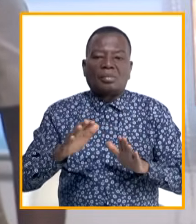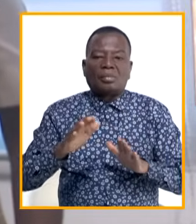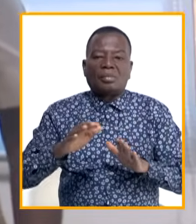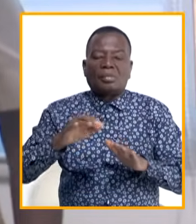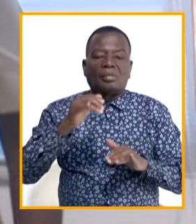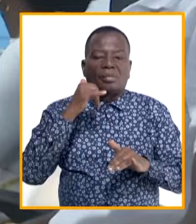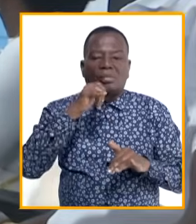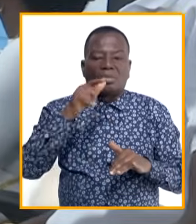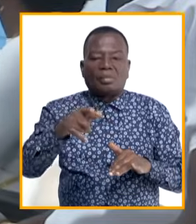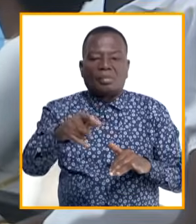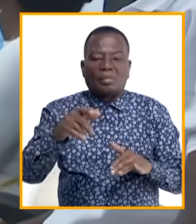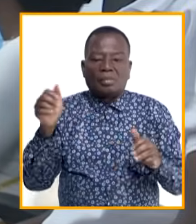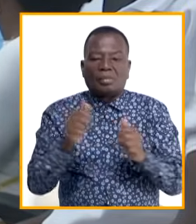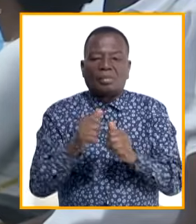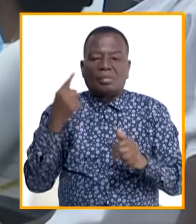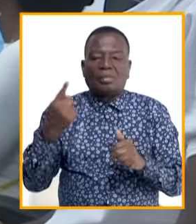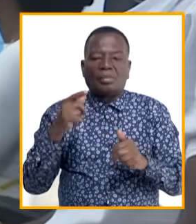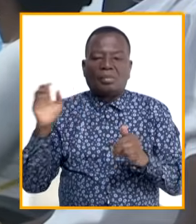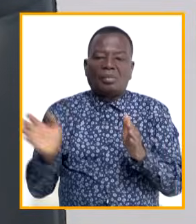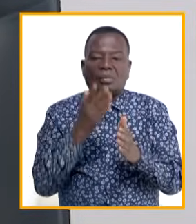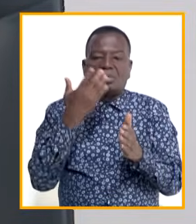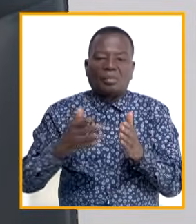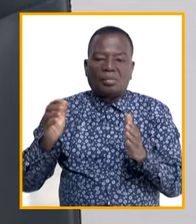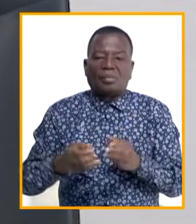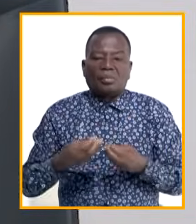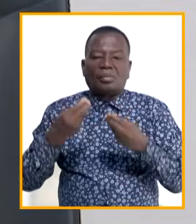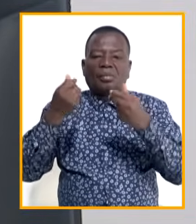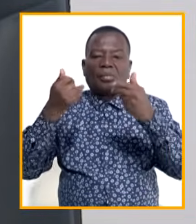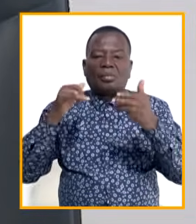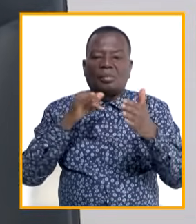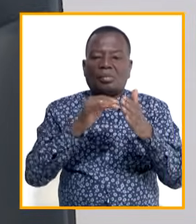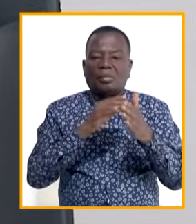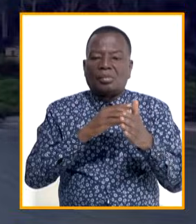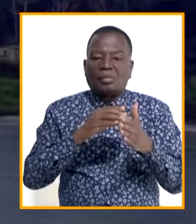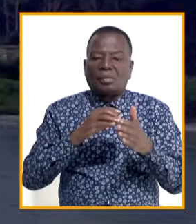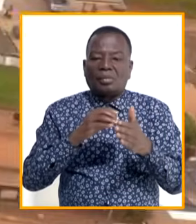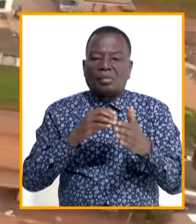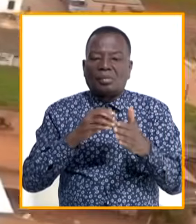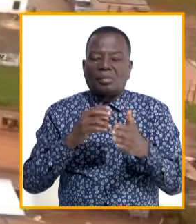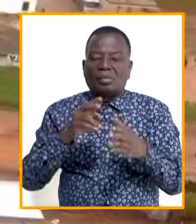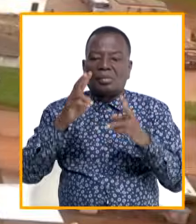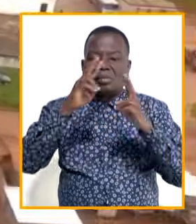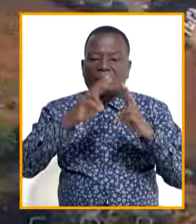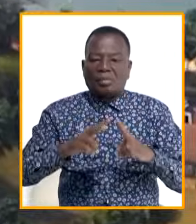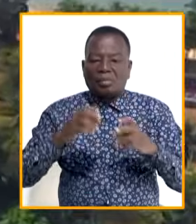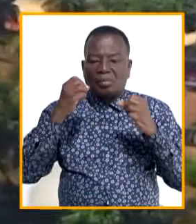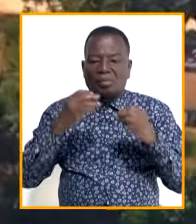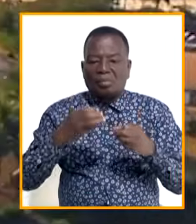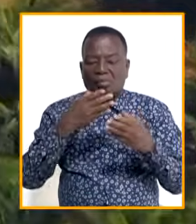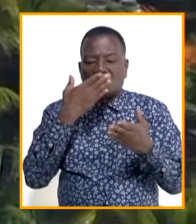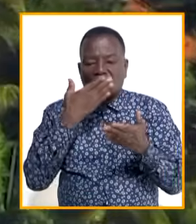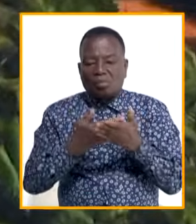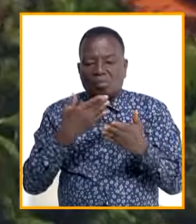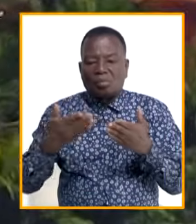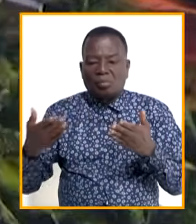Delatour qui, à travers l'une de ses chansons, fait la promotion de la destination Grand Bérébi, ville aux énormes potentialités